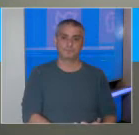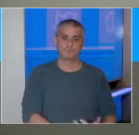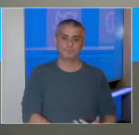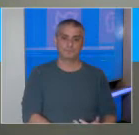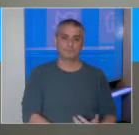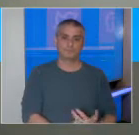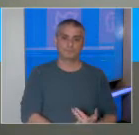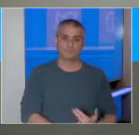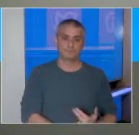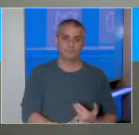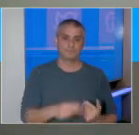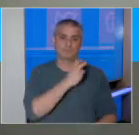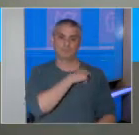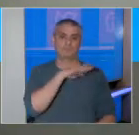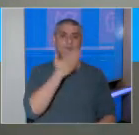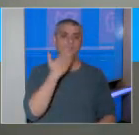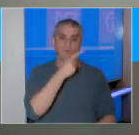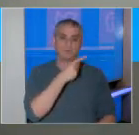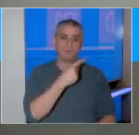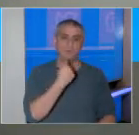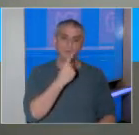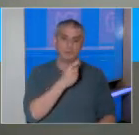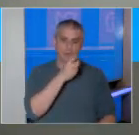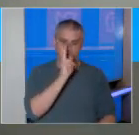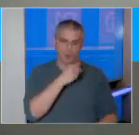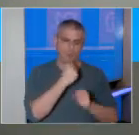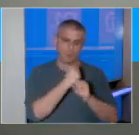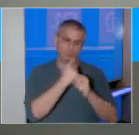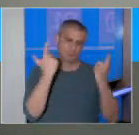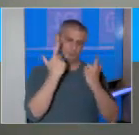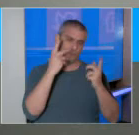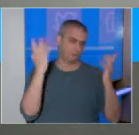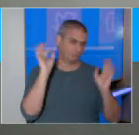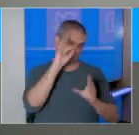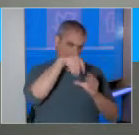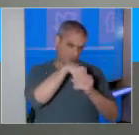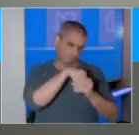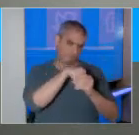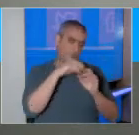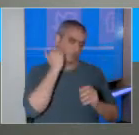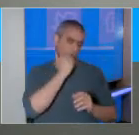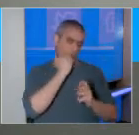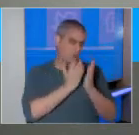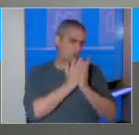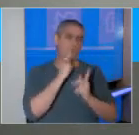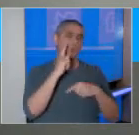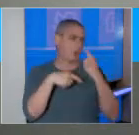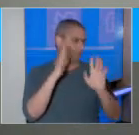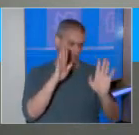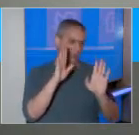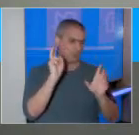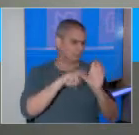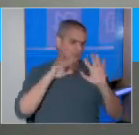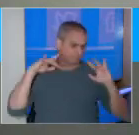שבינם לבין קצינים במחוז ירושלים, שבעצם אומרים, אתם יכולים לעשות את צמחות בית השואבה שלכם מדי ערב, כמו שאתם עושים כל שנה,